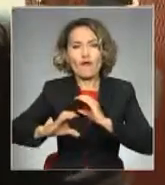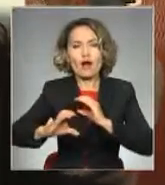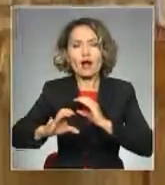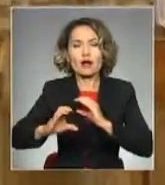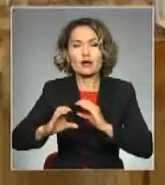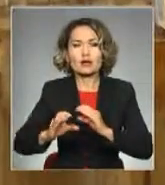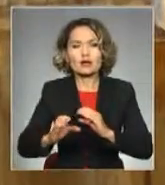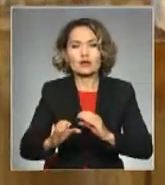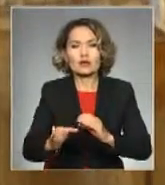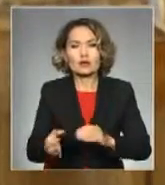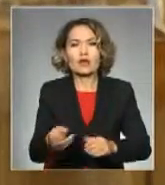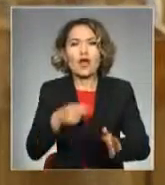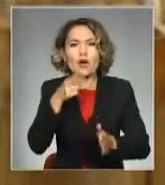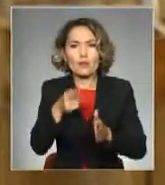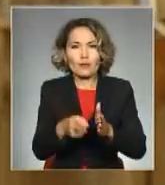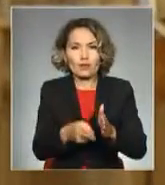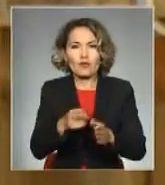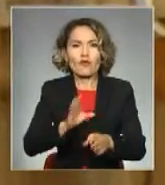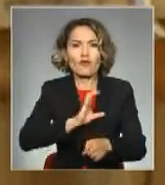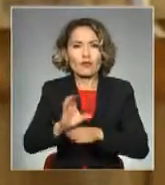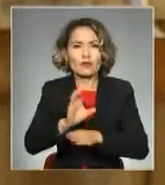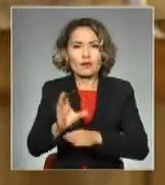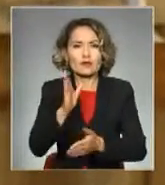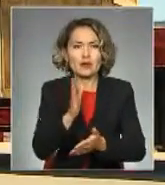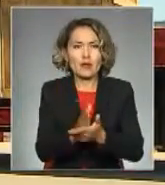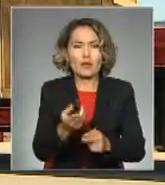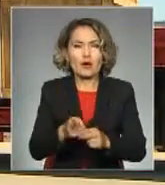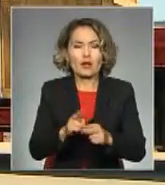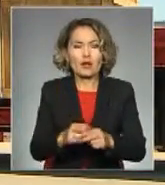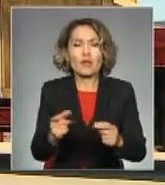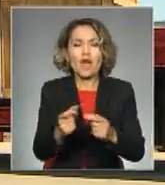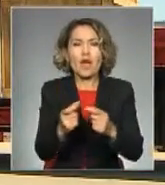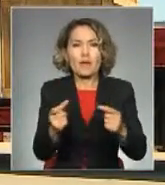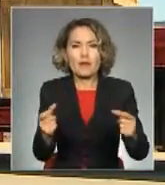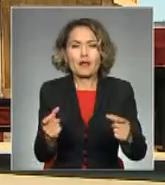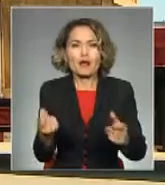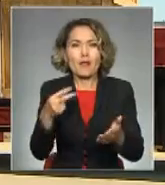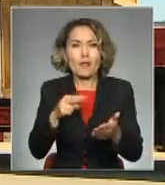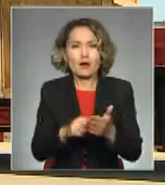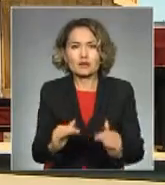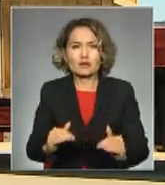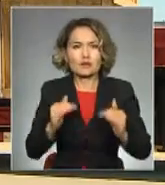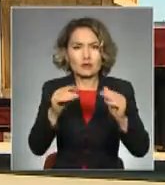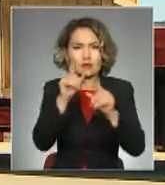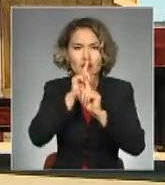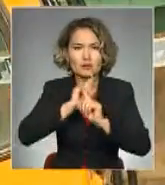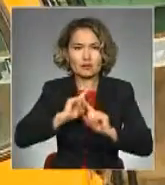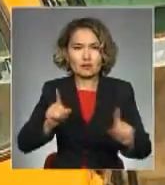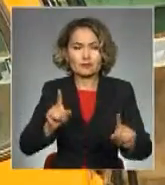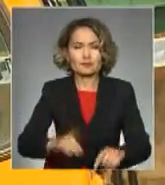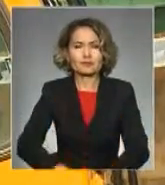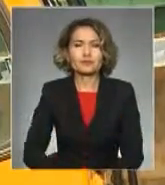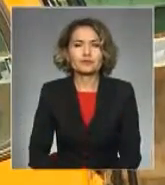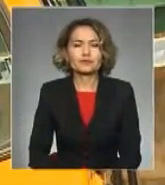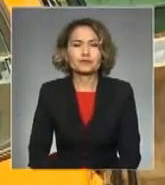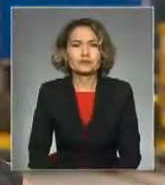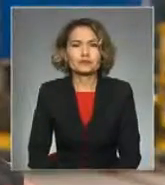жолда қолданыста жүр. Ал вагондардың кенейтілуі билет бағасына әсер етпейді, дейді мамандар.